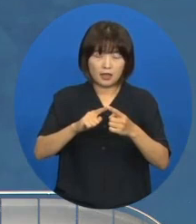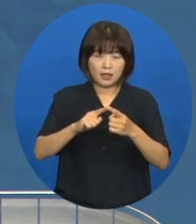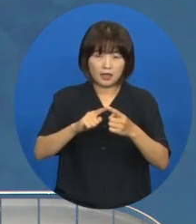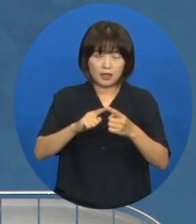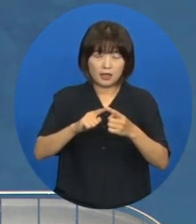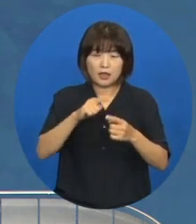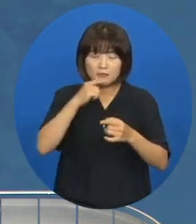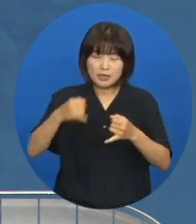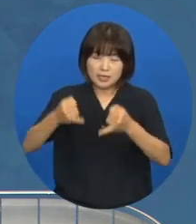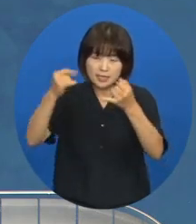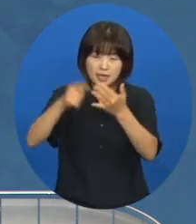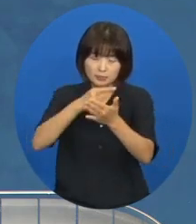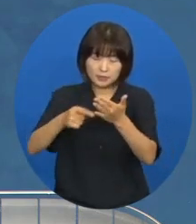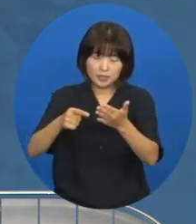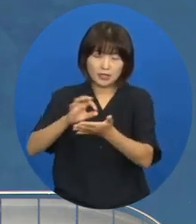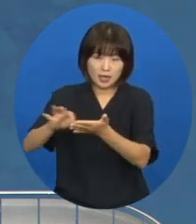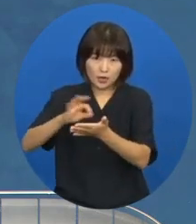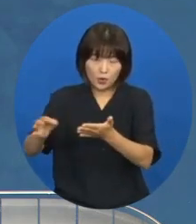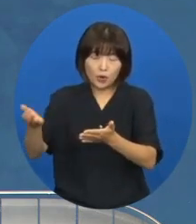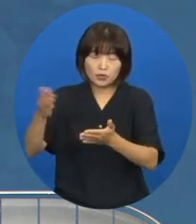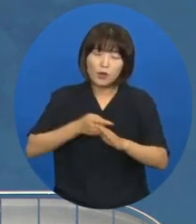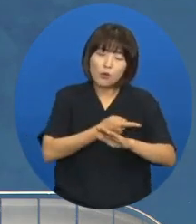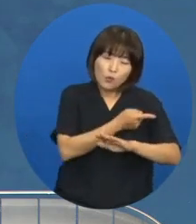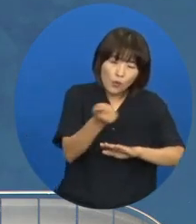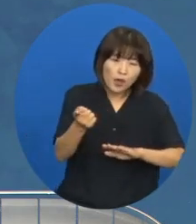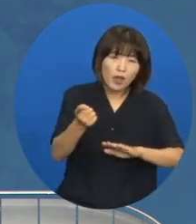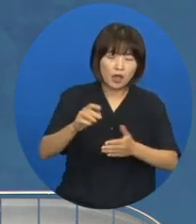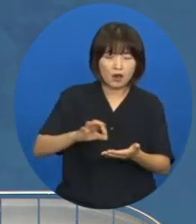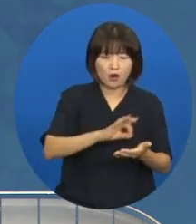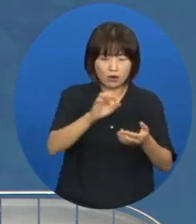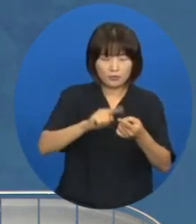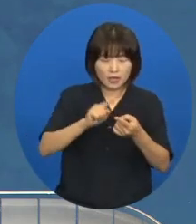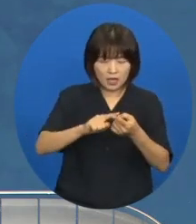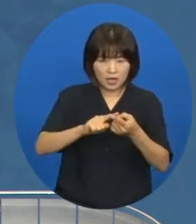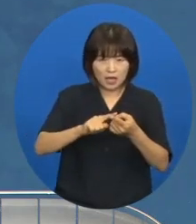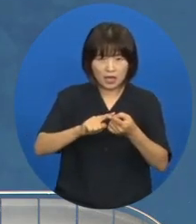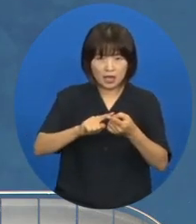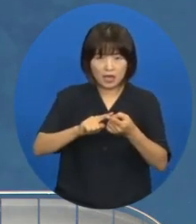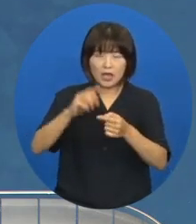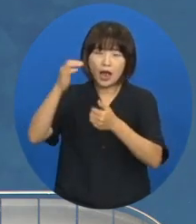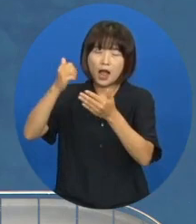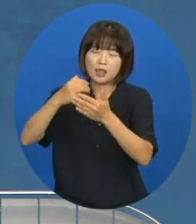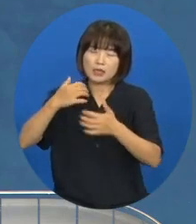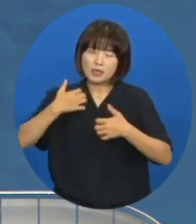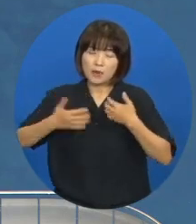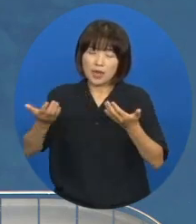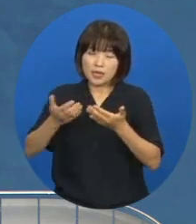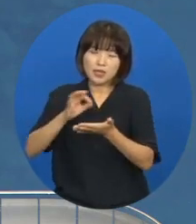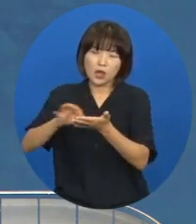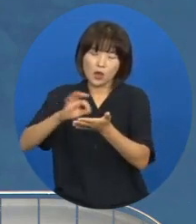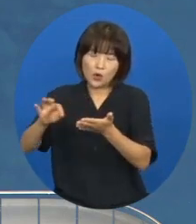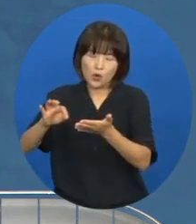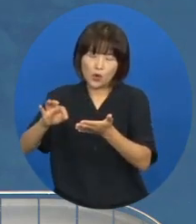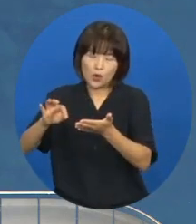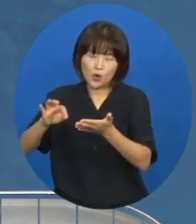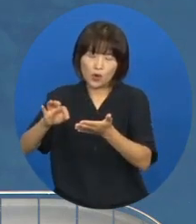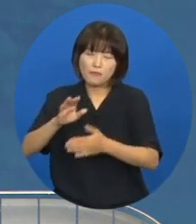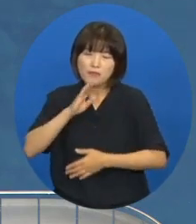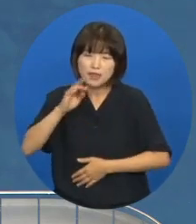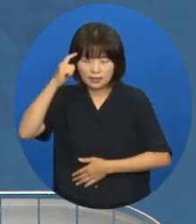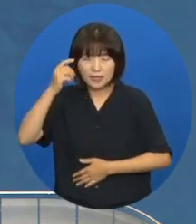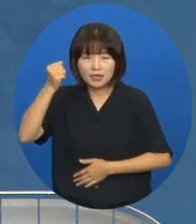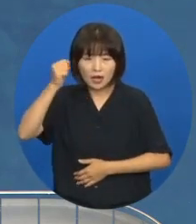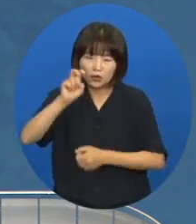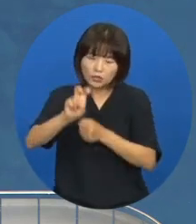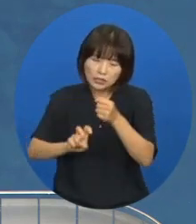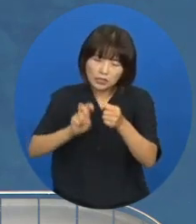교회가 마땅히 해야 될 일에 해야 되지 않나. 그렇게 20년 목회를 해왔던 거예요. 하나님의 말씀을 진짜